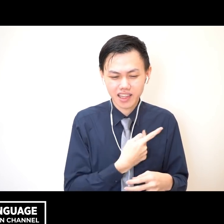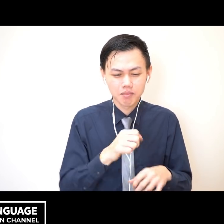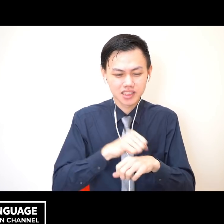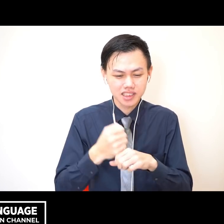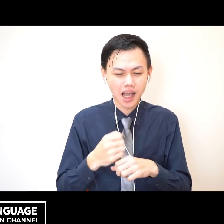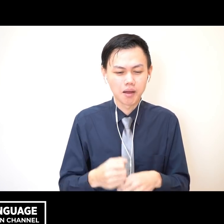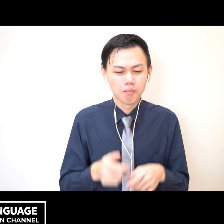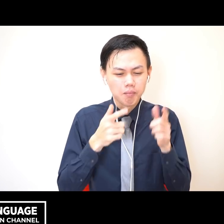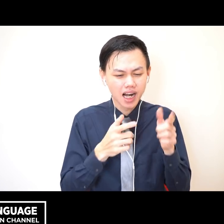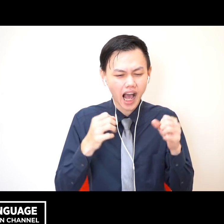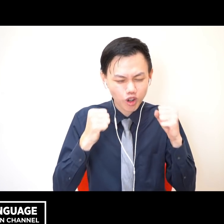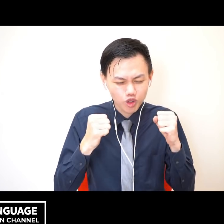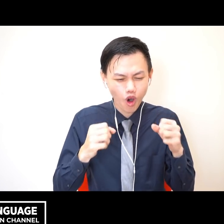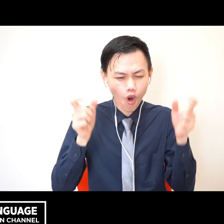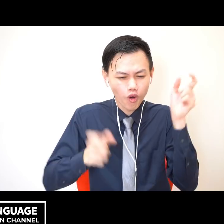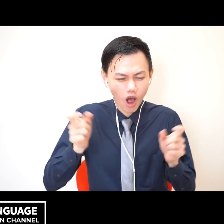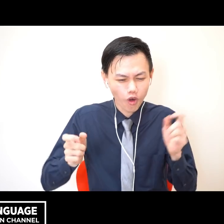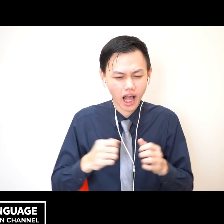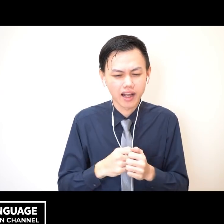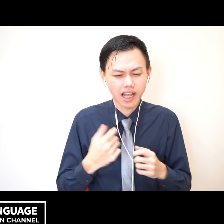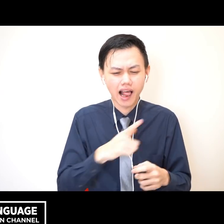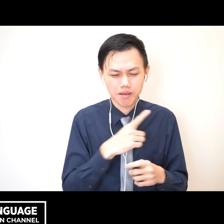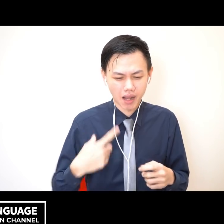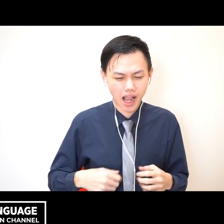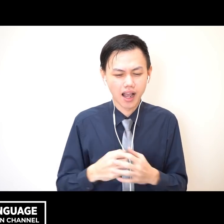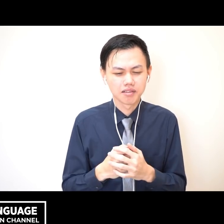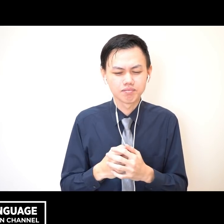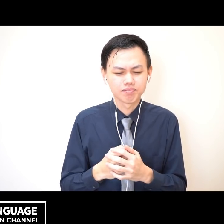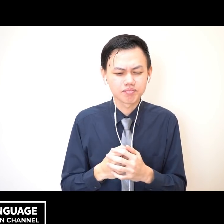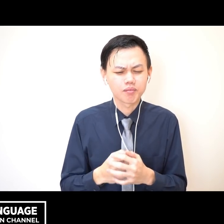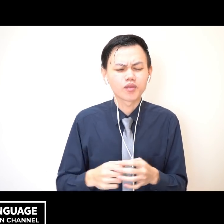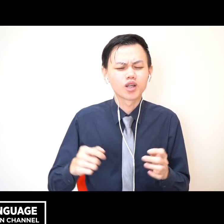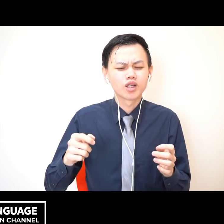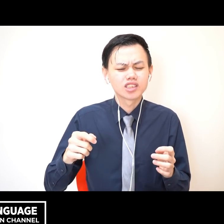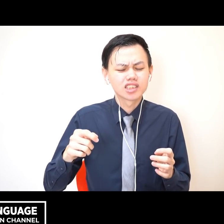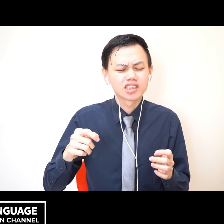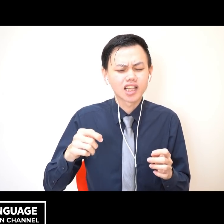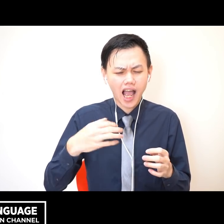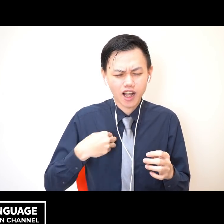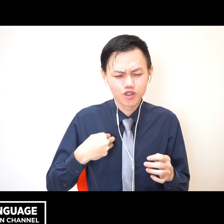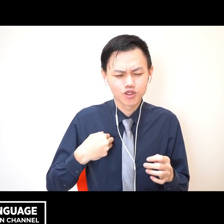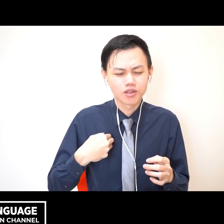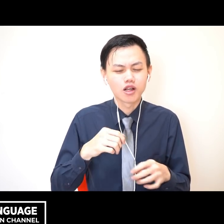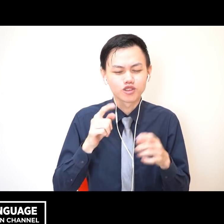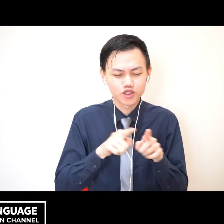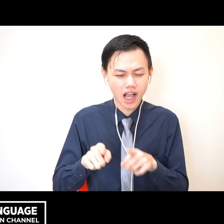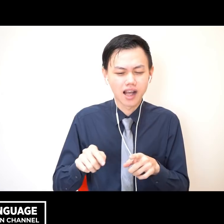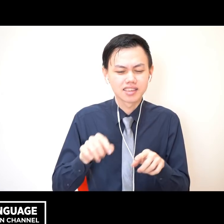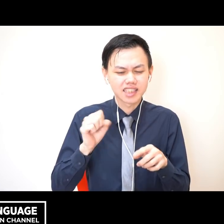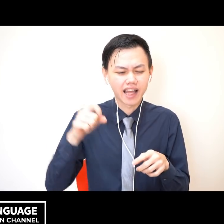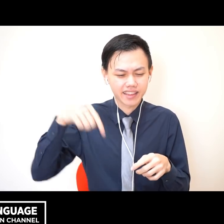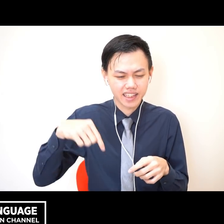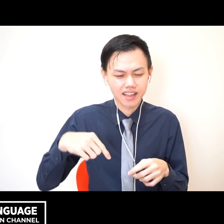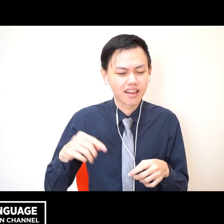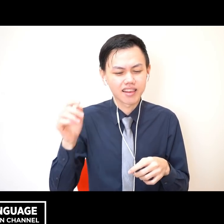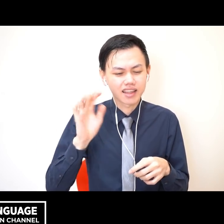ini tidak kuat. Tapi dengarkan saya baik-baik. Fakta bahwa saudara masih bisa menonton online